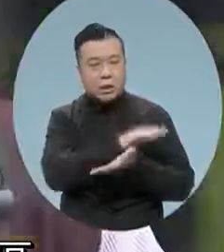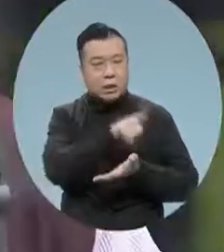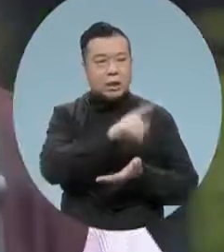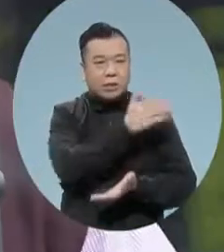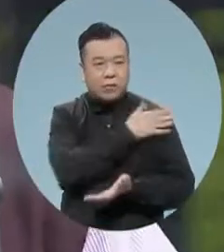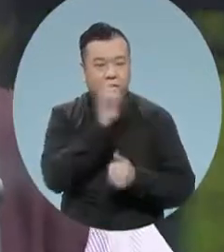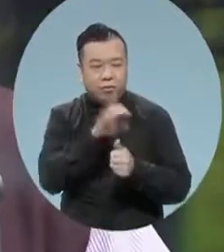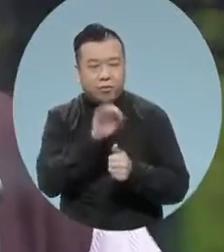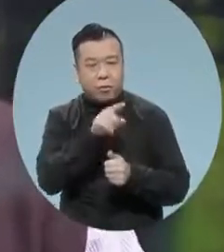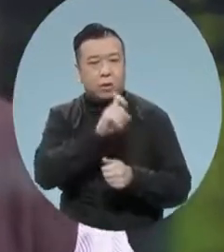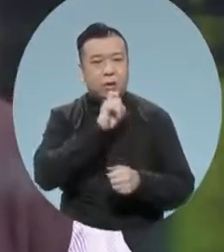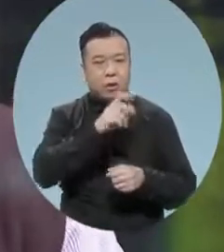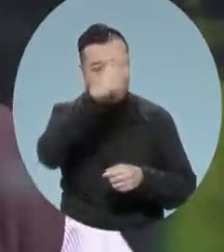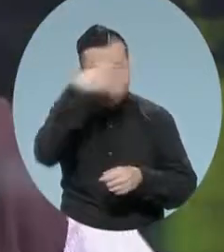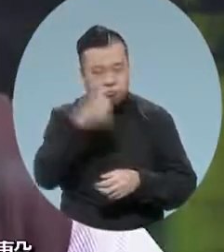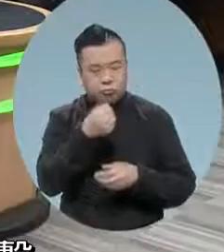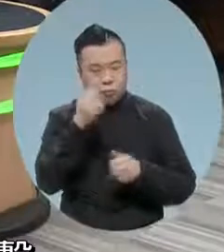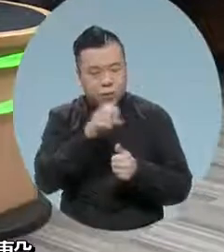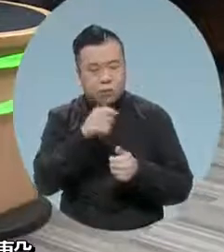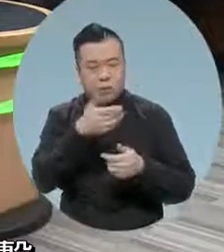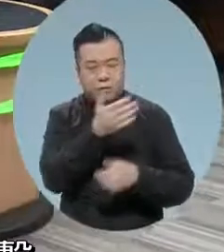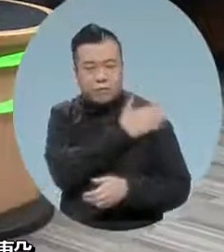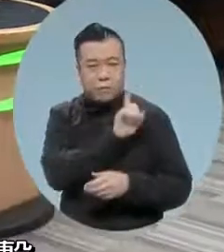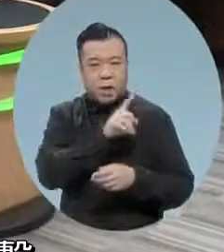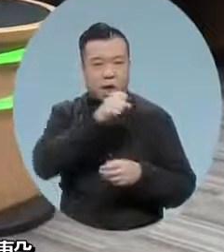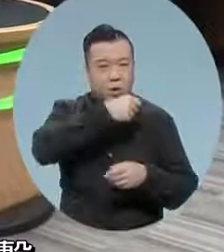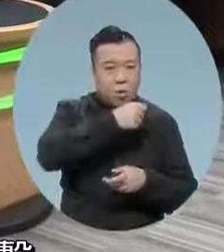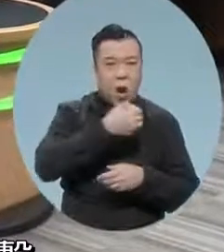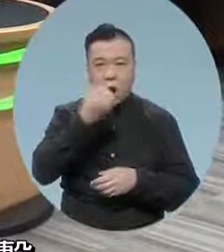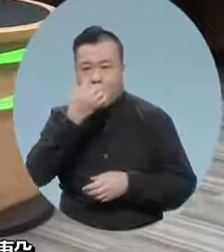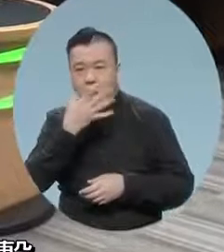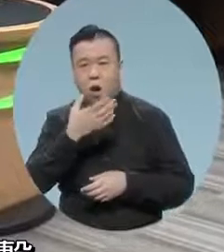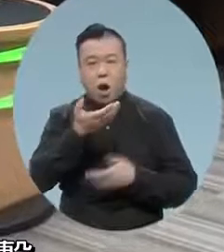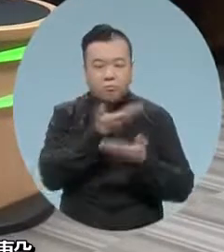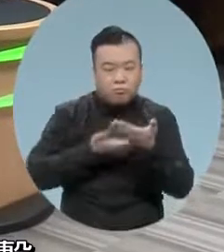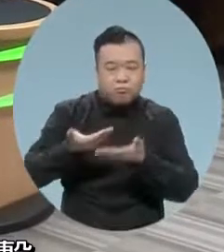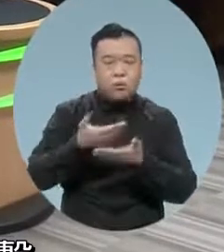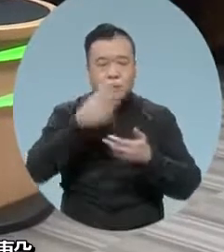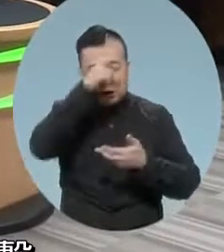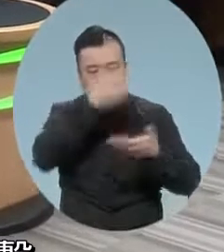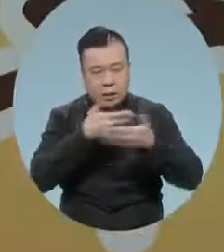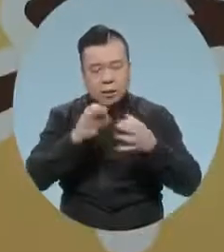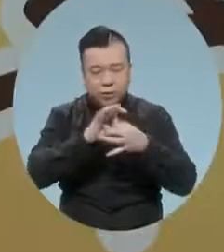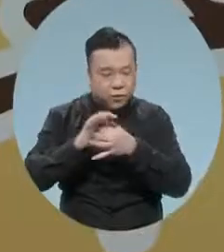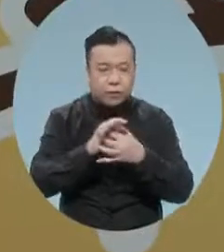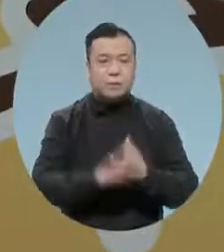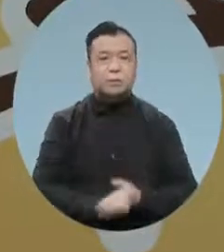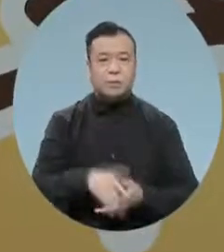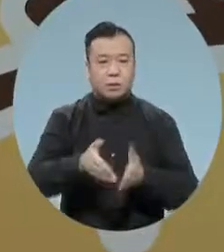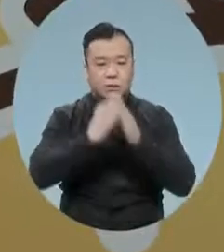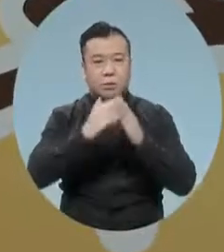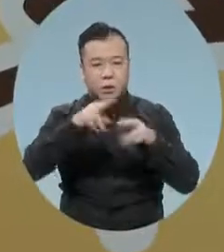政区行政长官特别顾问，专责台湾以及香港各界的政治联系。建